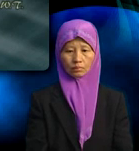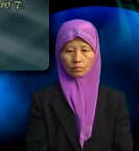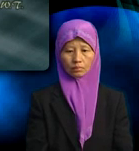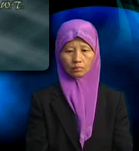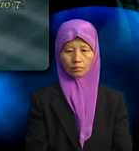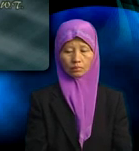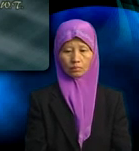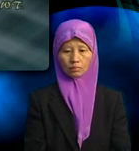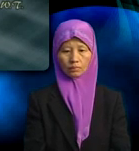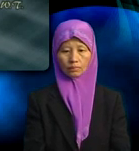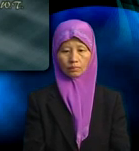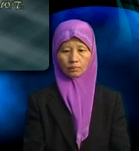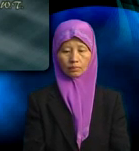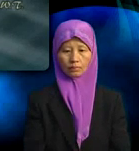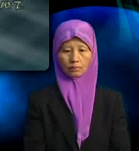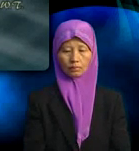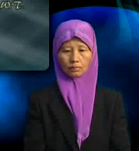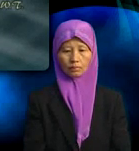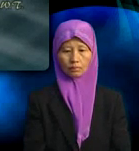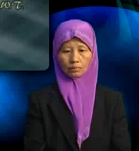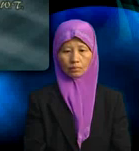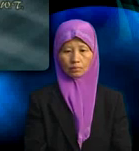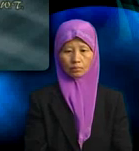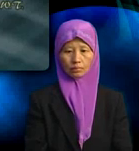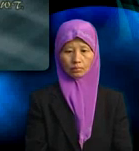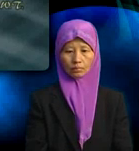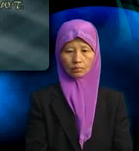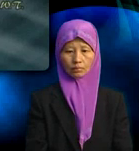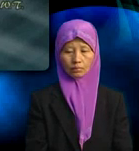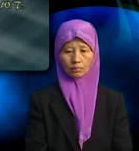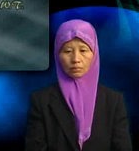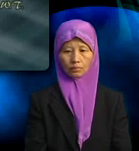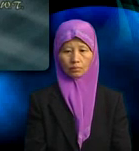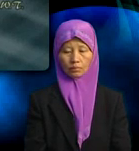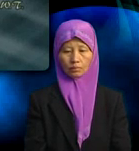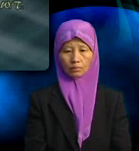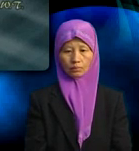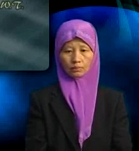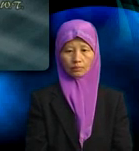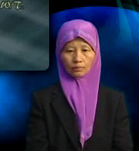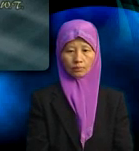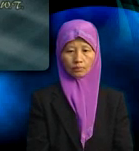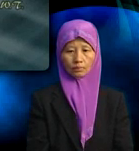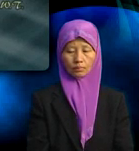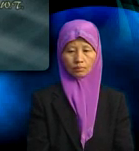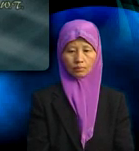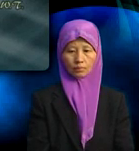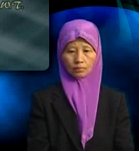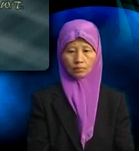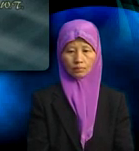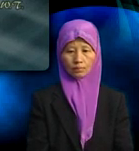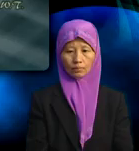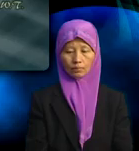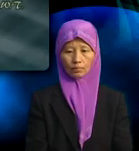Allah Subhanahu wa Ta'ala. Dan menguatkan ingatan izin Allah Subhanahu wa